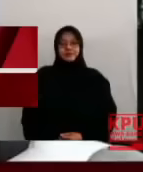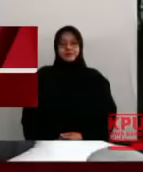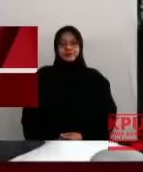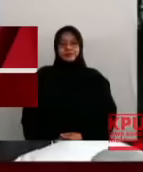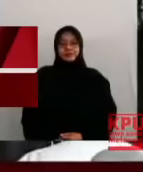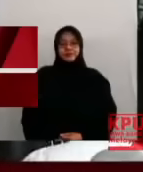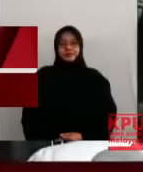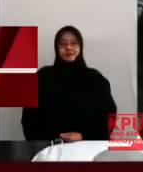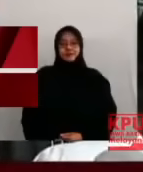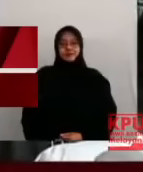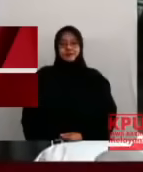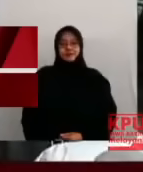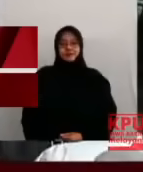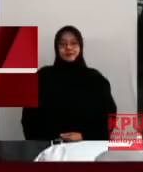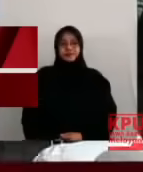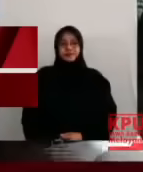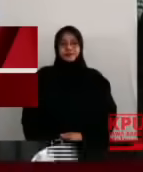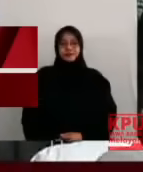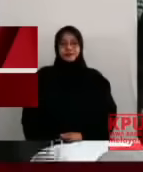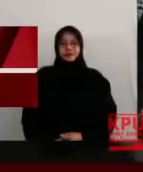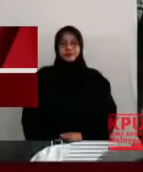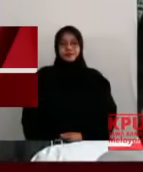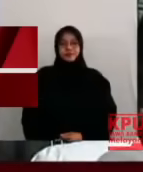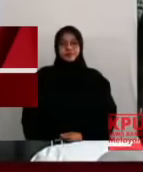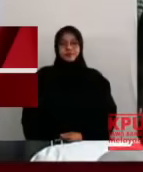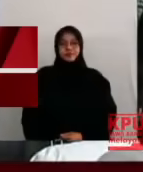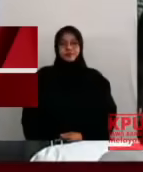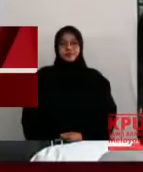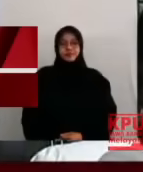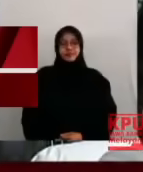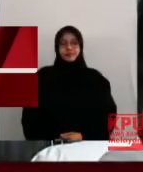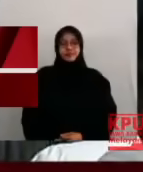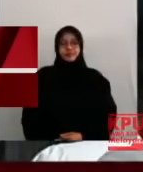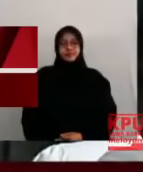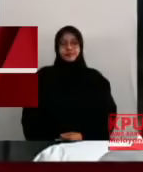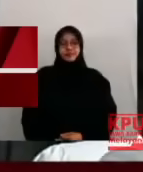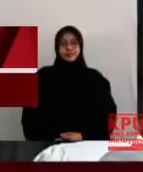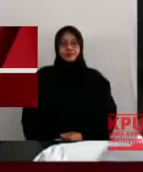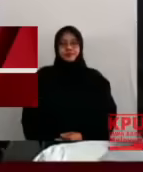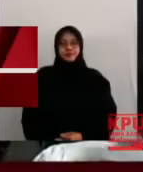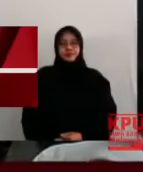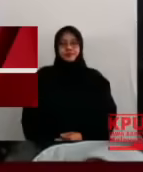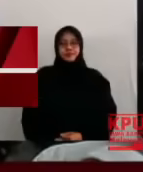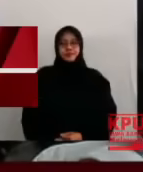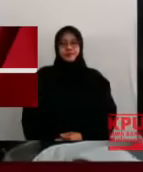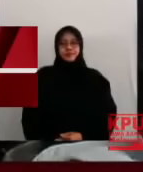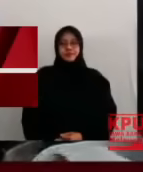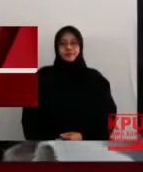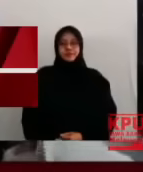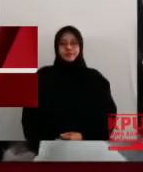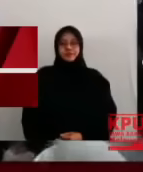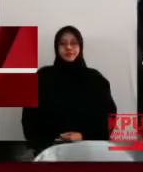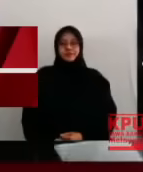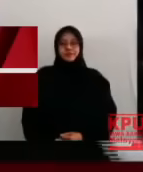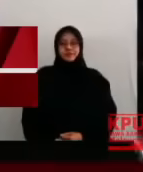dan Partai non parlemen yakni perindo buruh Hanura Gelora PBB Garuda